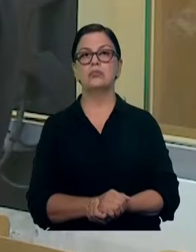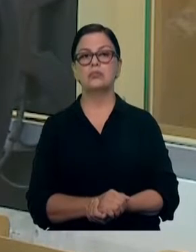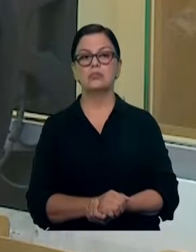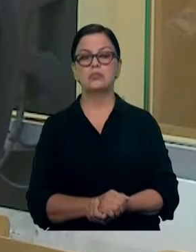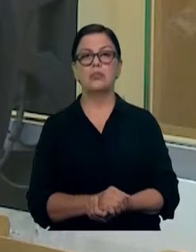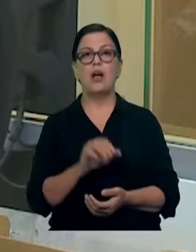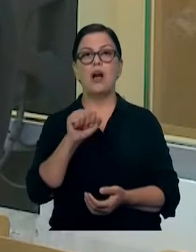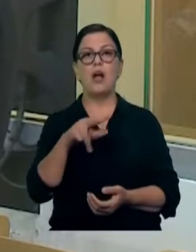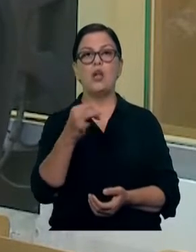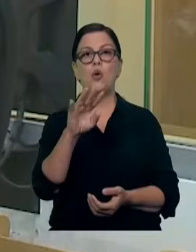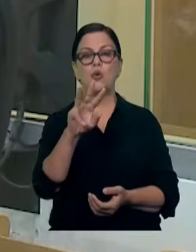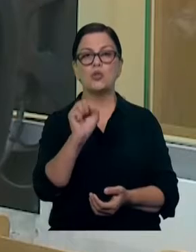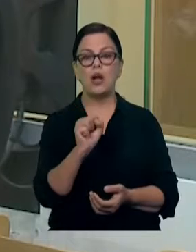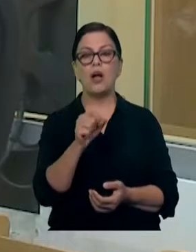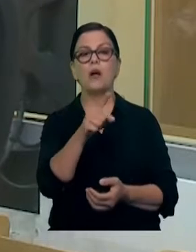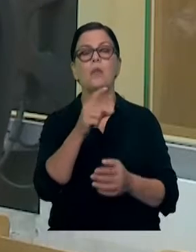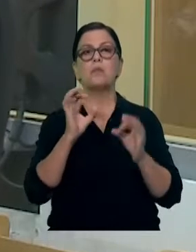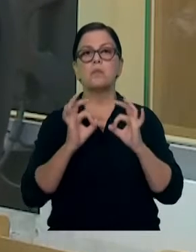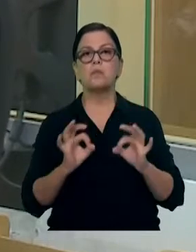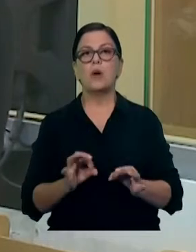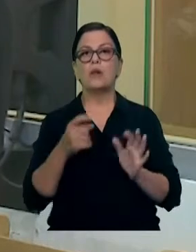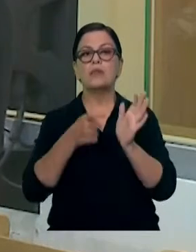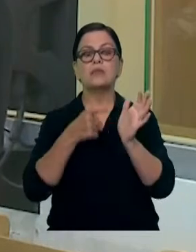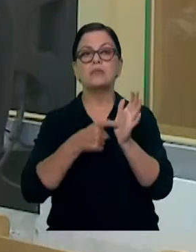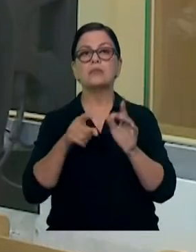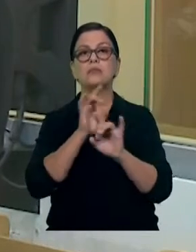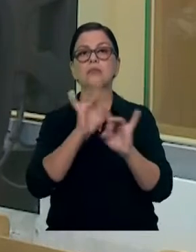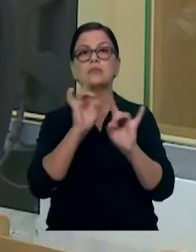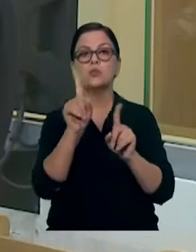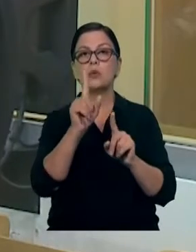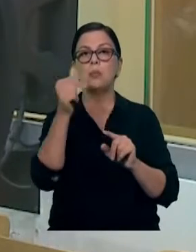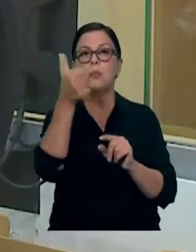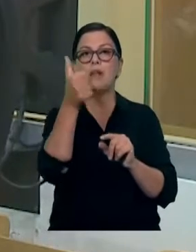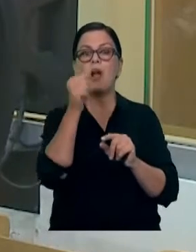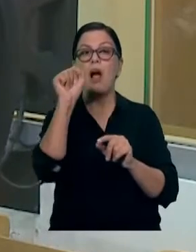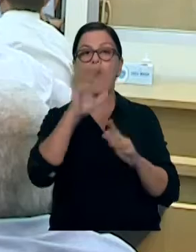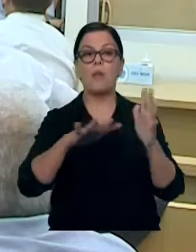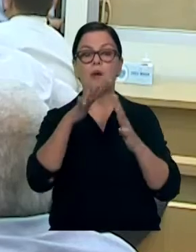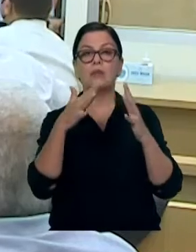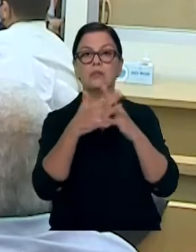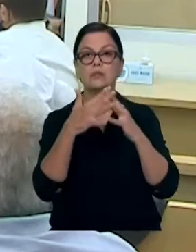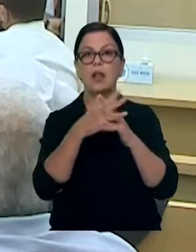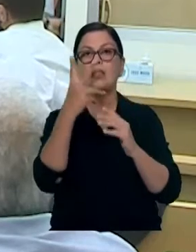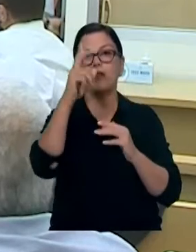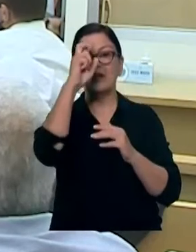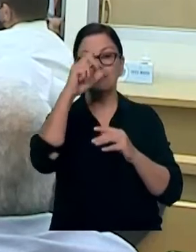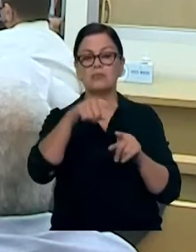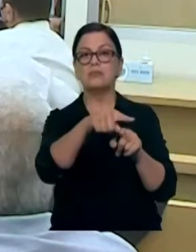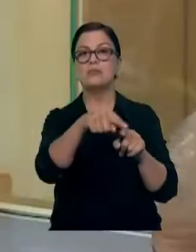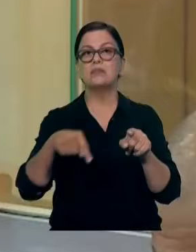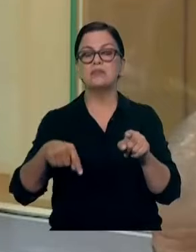Prosesdə Alyosha Xosrovyan da prokurorun suallarına cavab olaraq deyib ki, 1-ci Qarabağ müharibəsində iki ölkə arasında sərhəddə